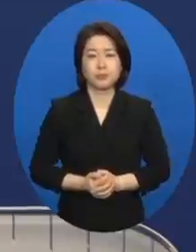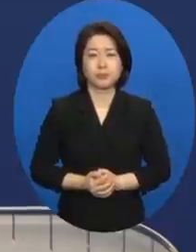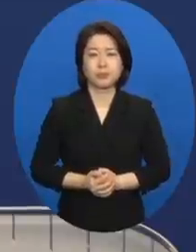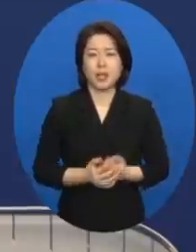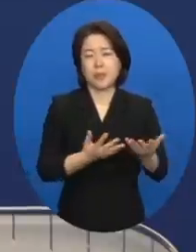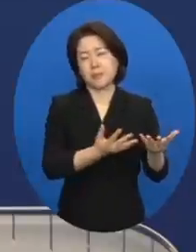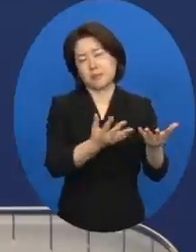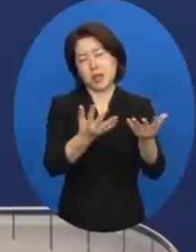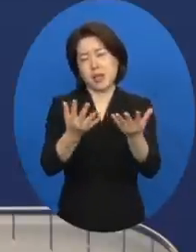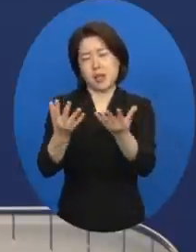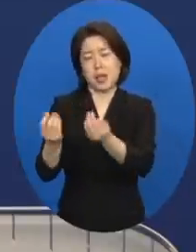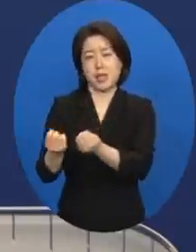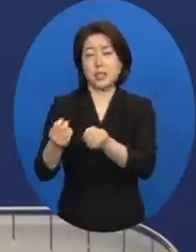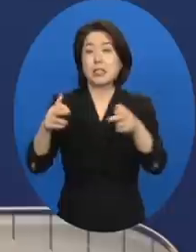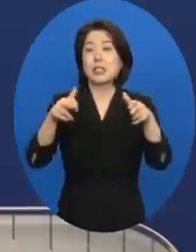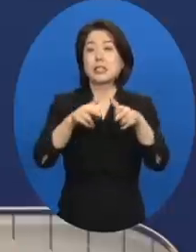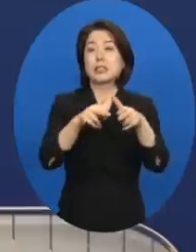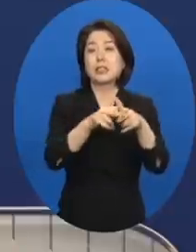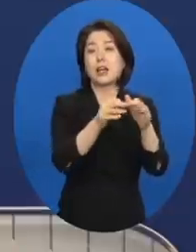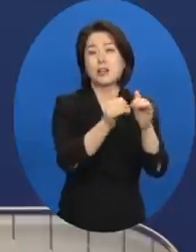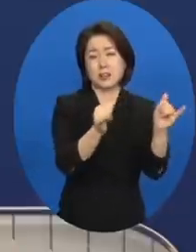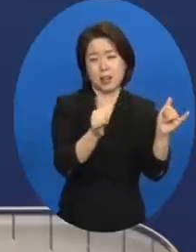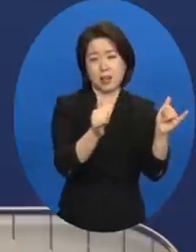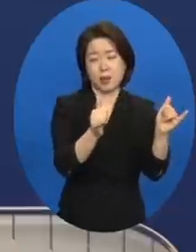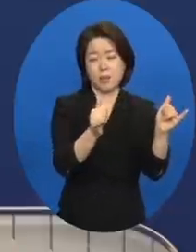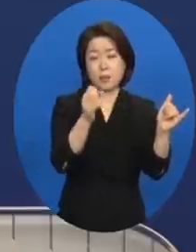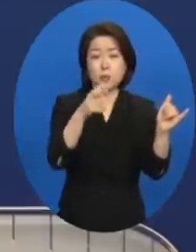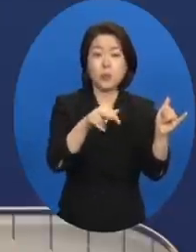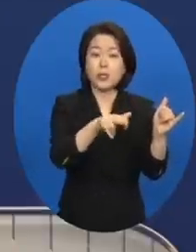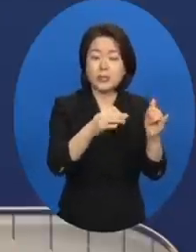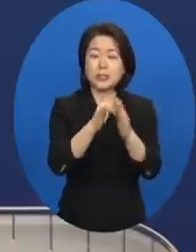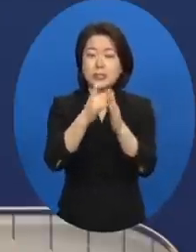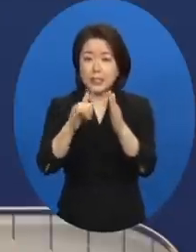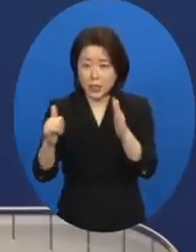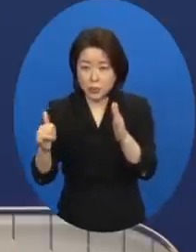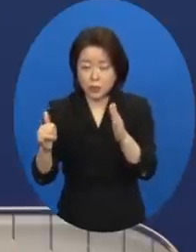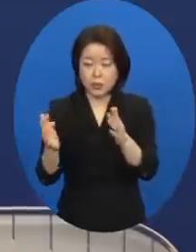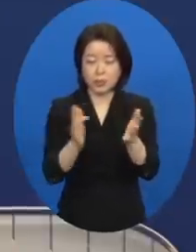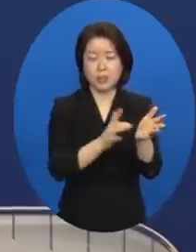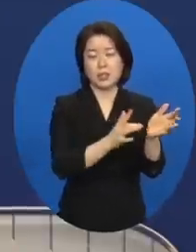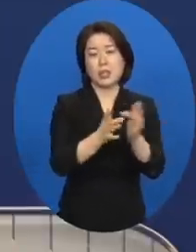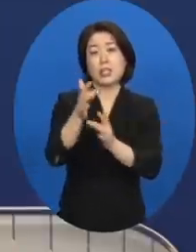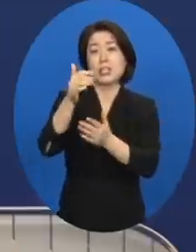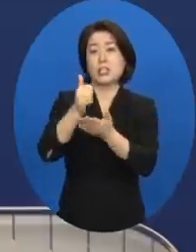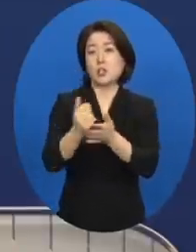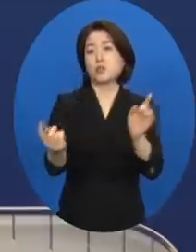많은 장애인들과 가족들이 예수 만나서